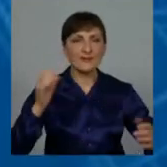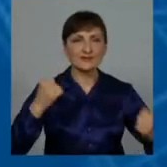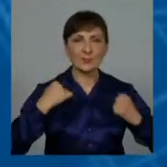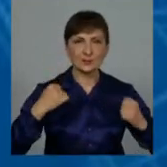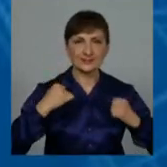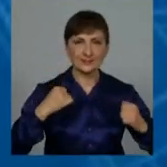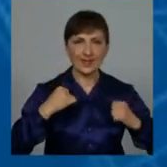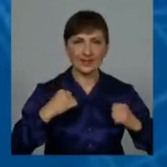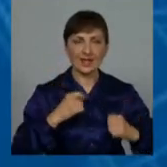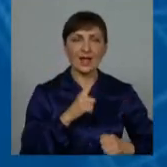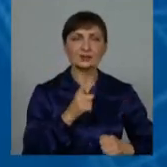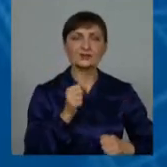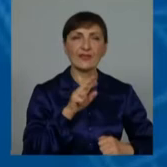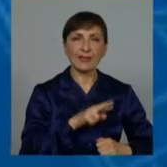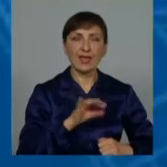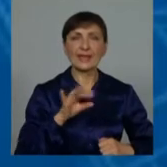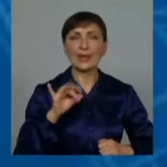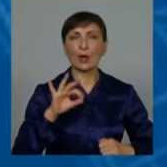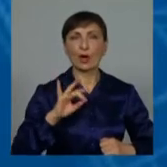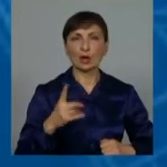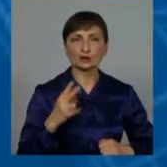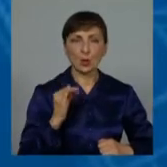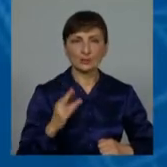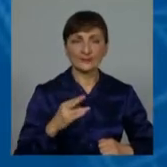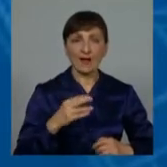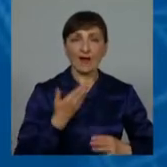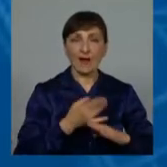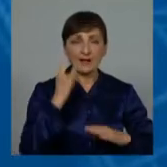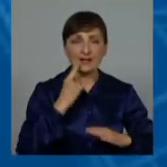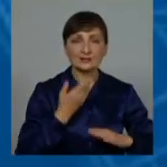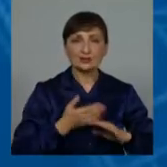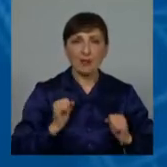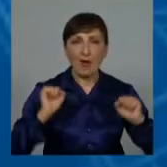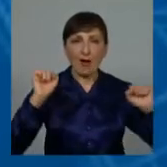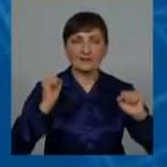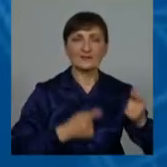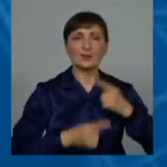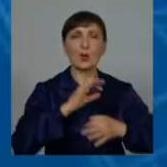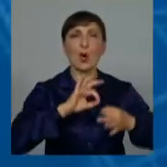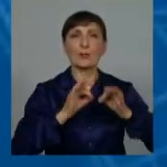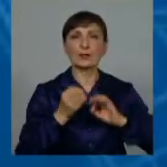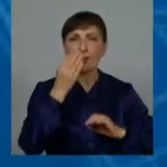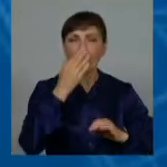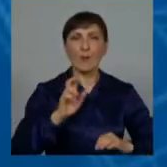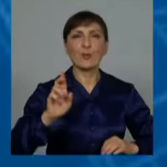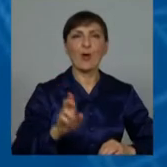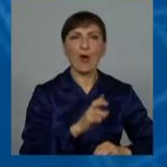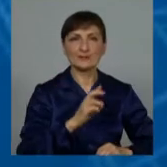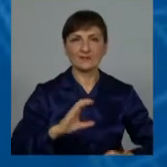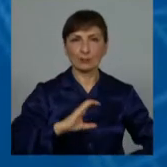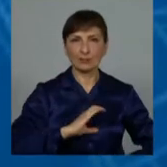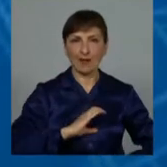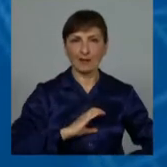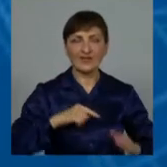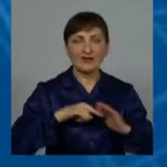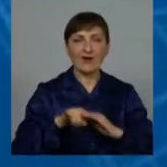спортсменов Зульфию Чиншанло и Игоря Сона. Казахстанские тяжелоатлеты вернулись из Олимпиады в Токио с бронзовыми медалями. В